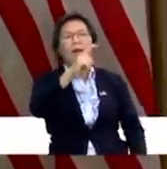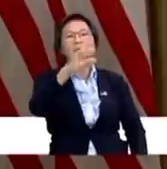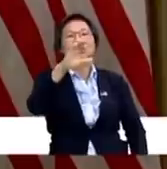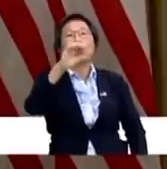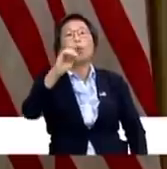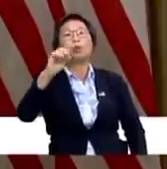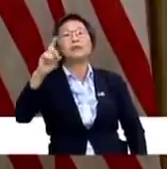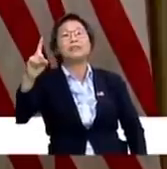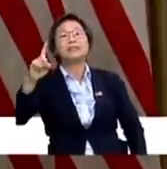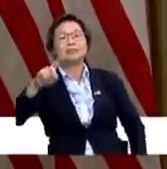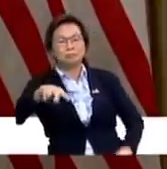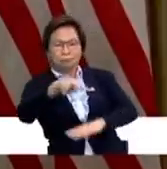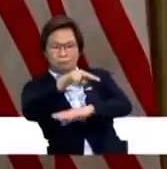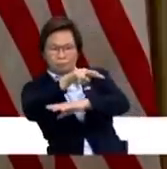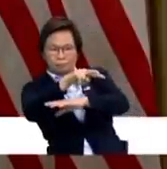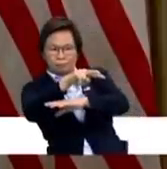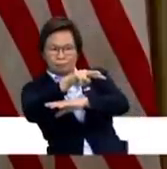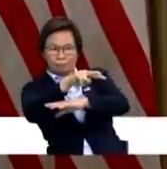digital